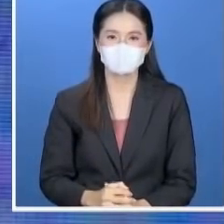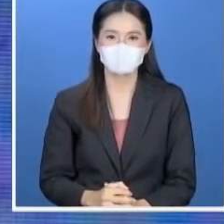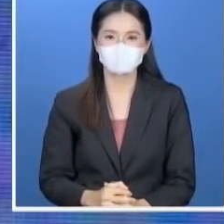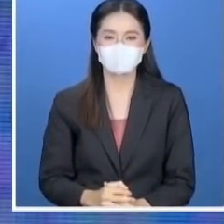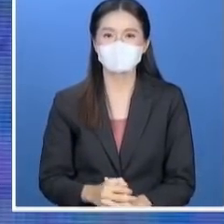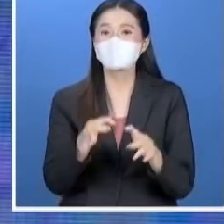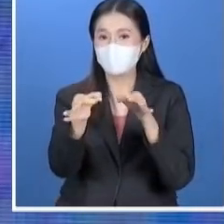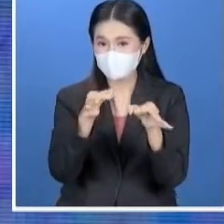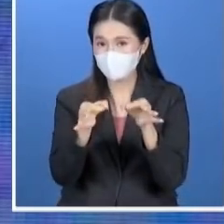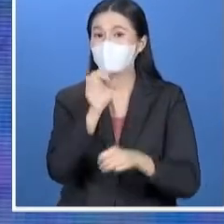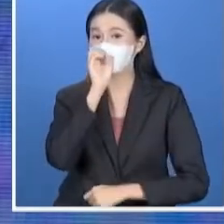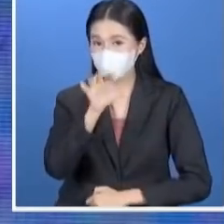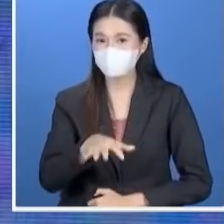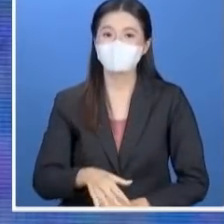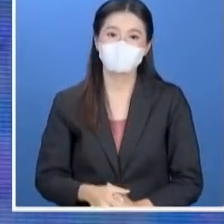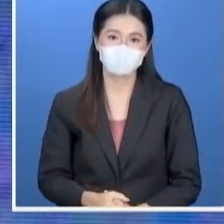ผมอธิบายอย่างนี้ว่า